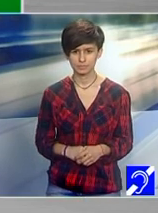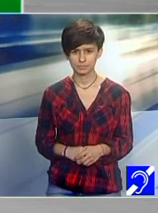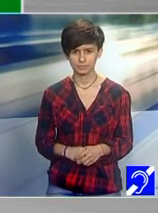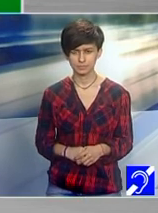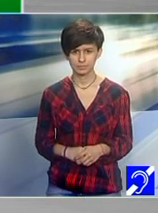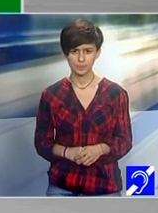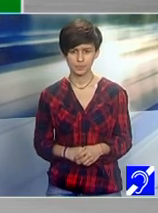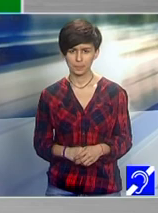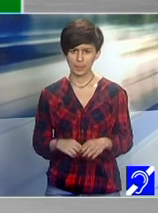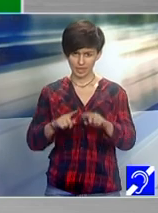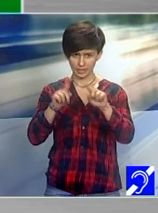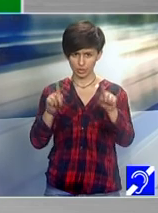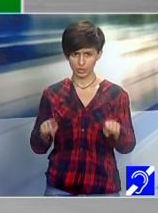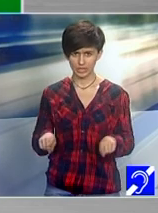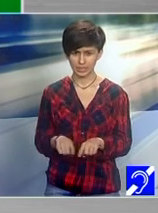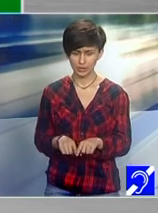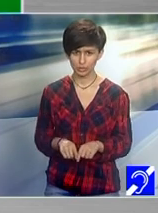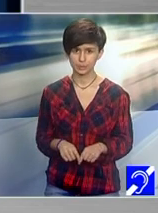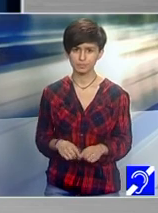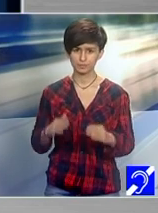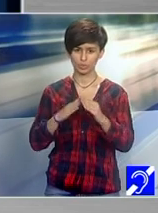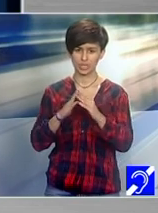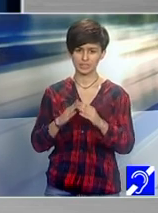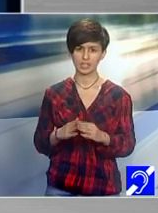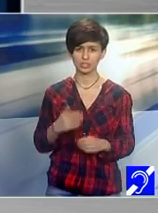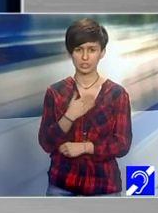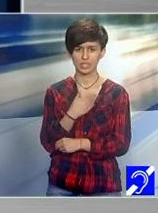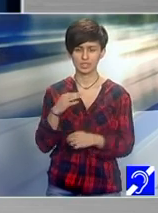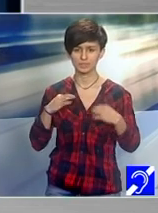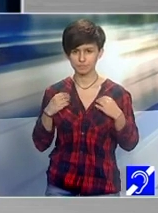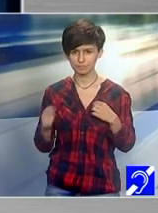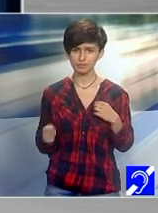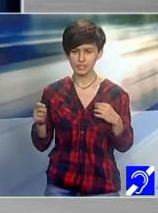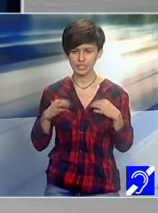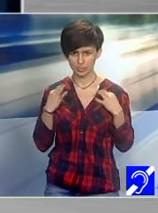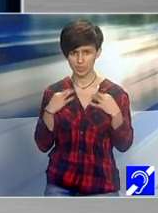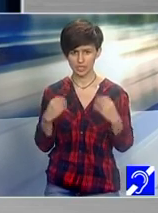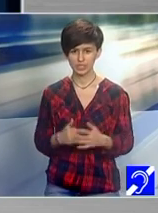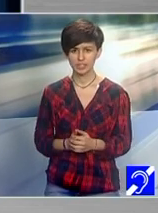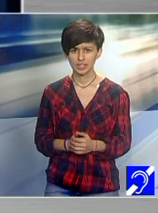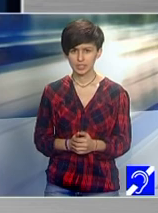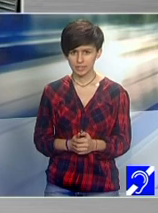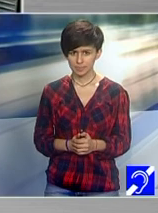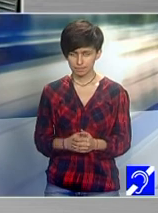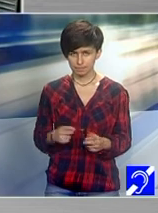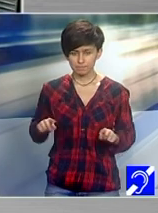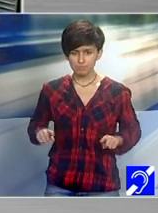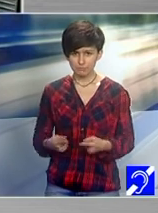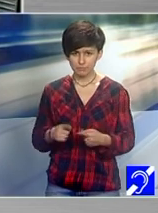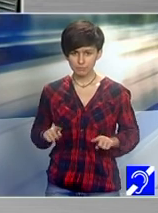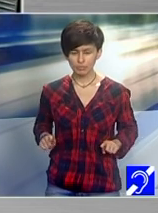Contractul cadru, noul contract cadru cu Casa Națională de Asigurări de Sănătate a stârnit nemulțumiri